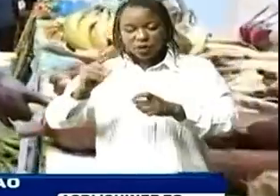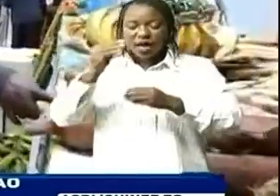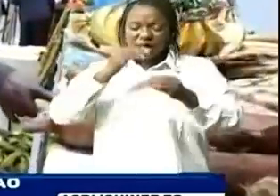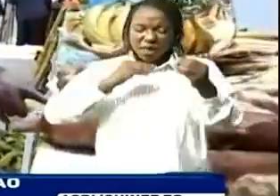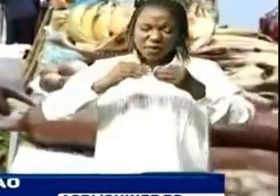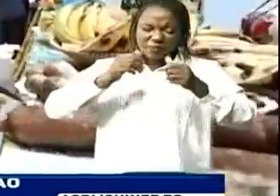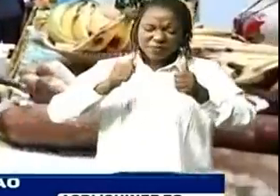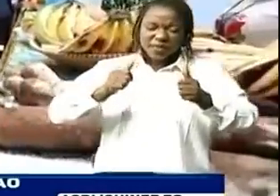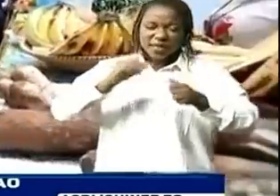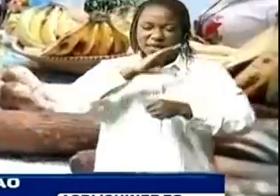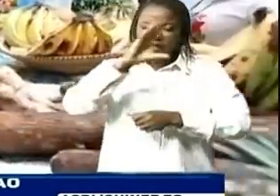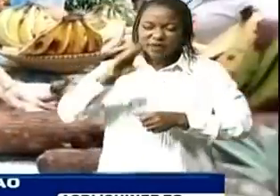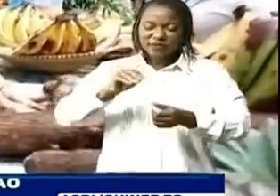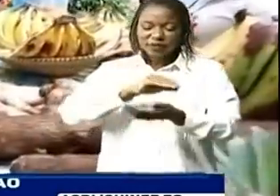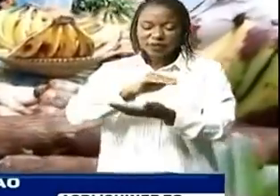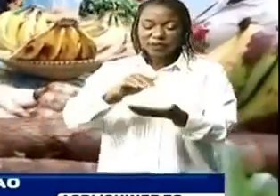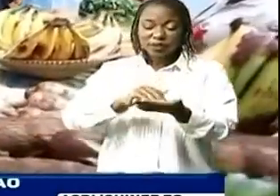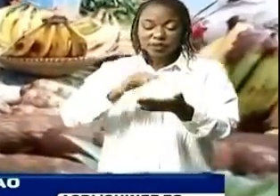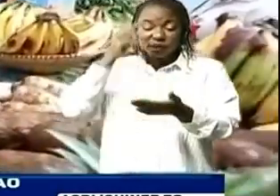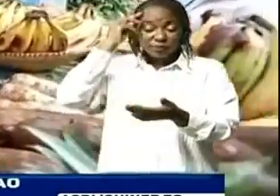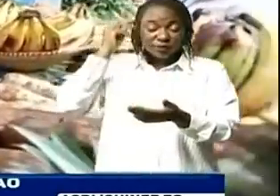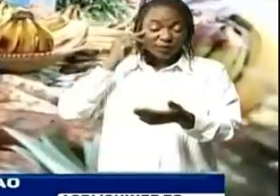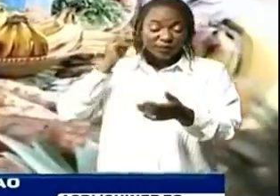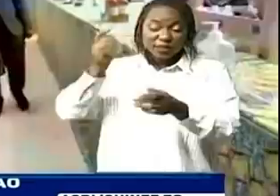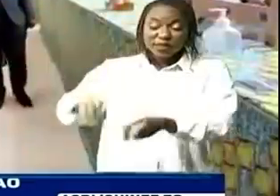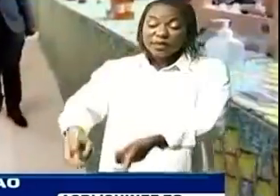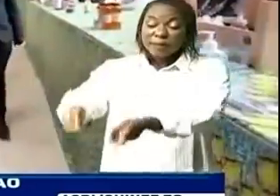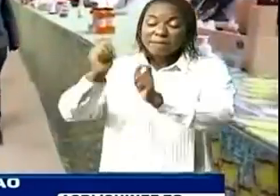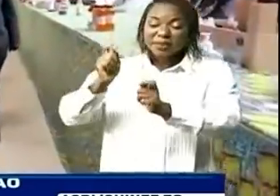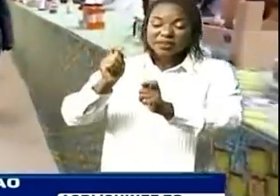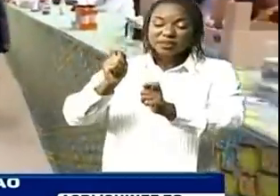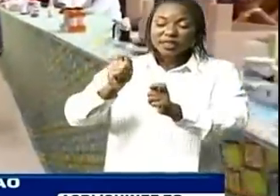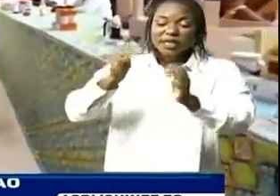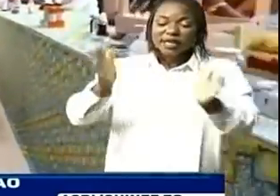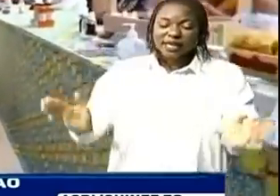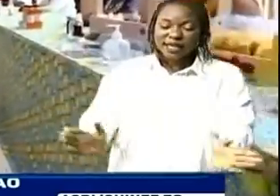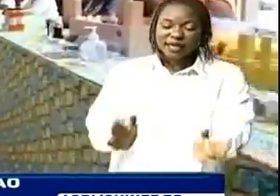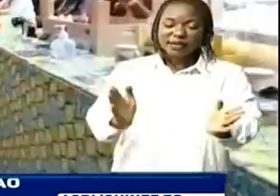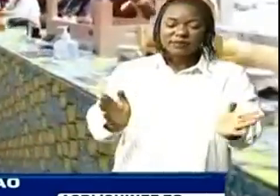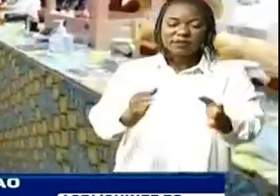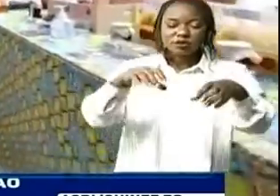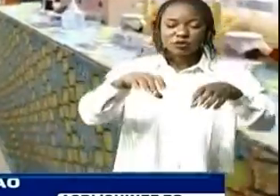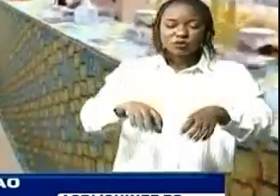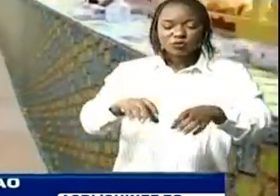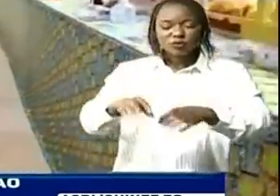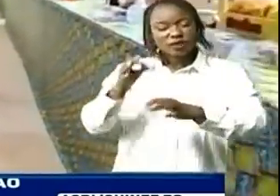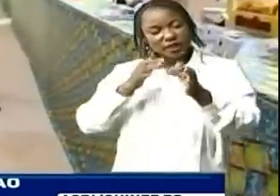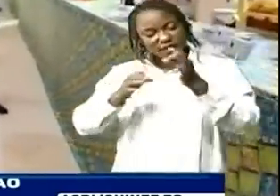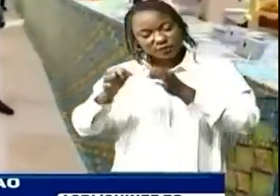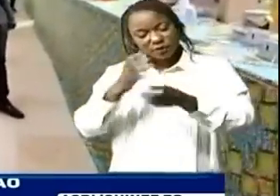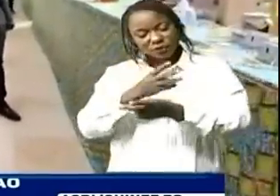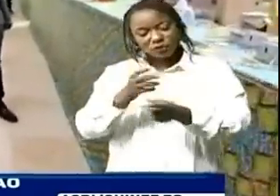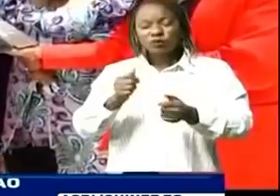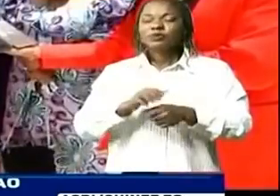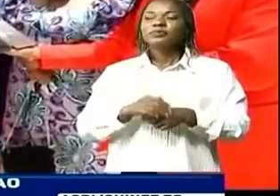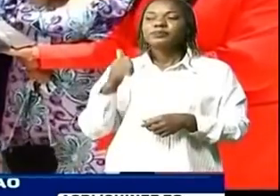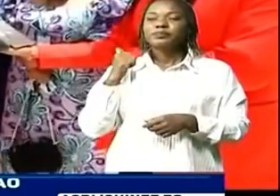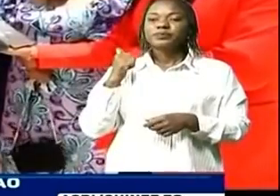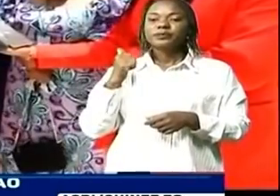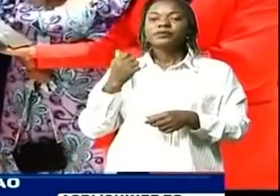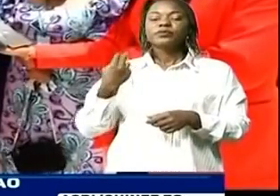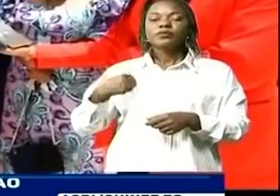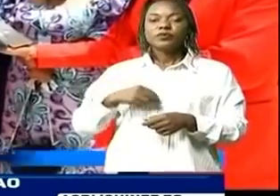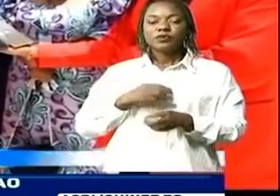agroalimentaire en Afrique centrale? Le ministre de Pêche et Élevage de la RDC donne quelques pistes de solutions. Comme